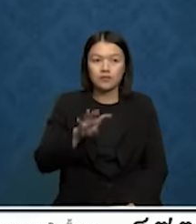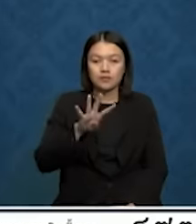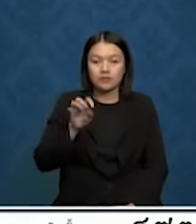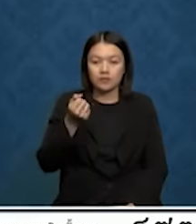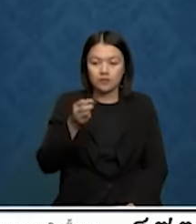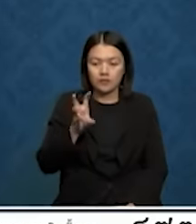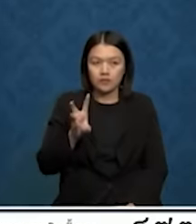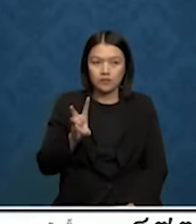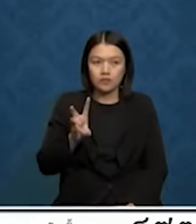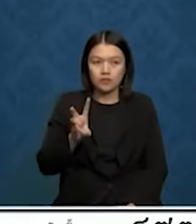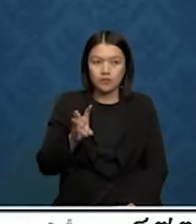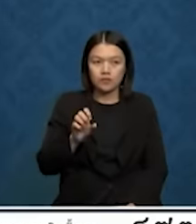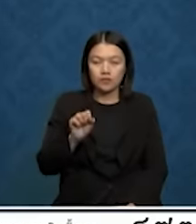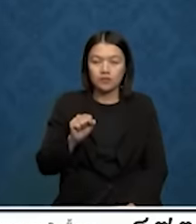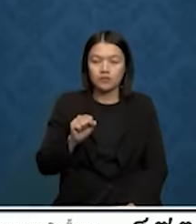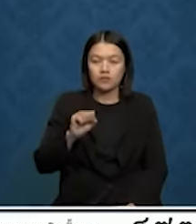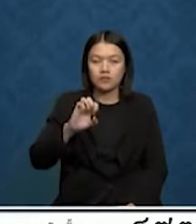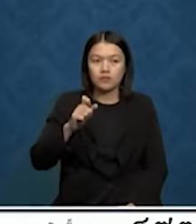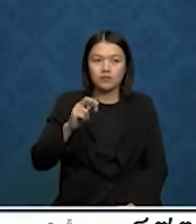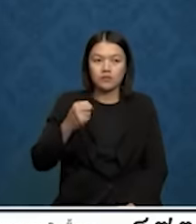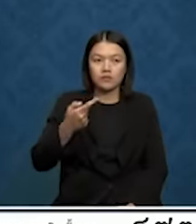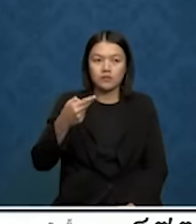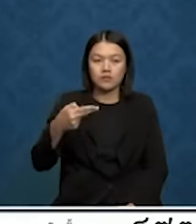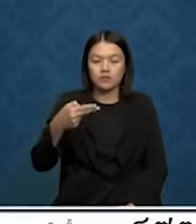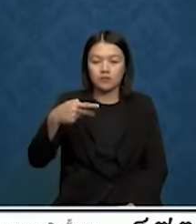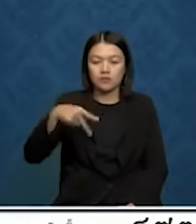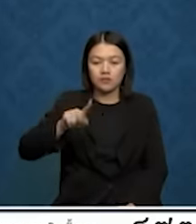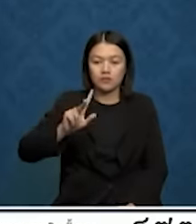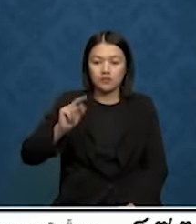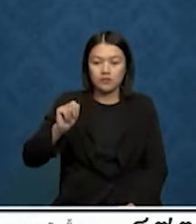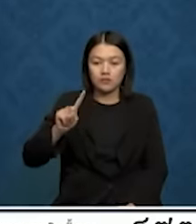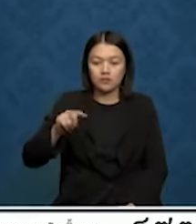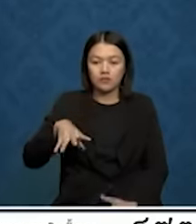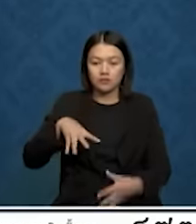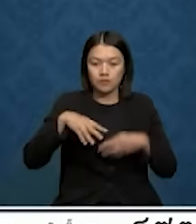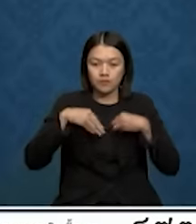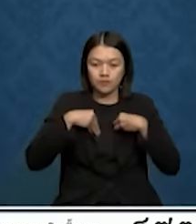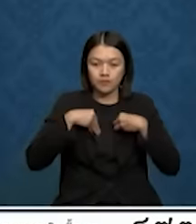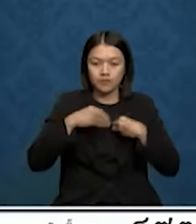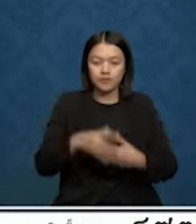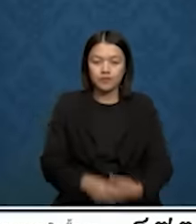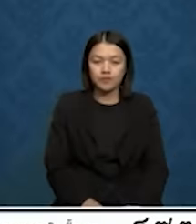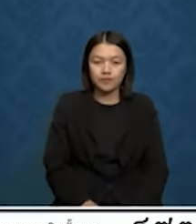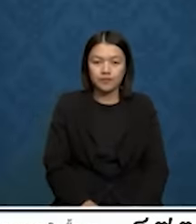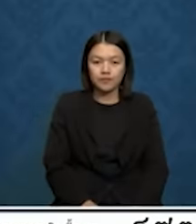416นายสิงหพลดีนาง สิงหพลดีนางเห็นชอบครับ